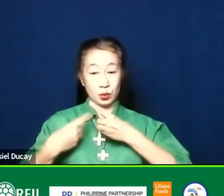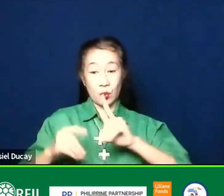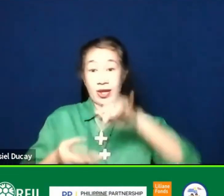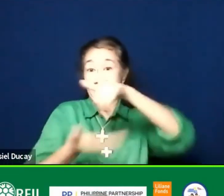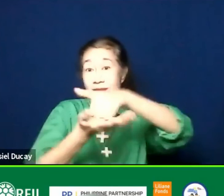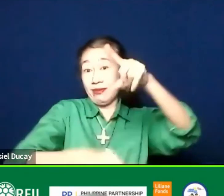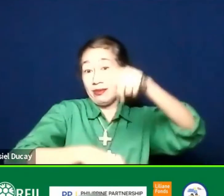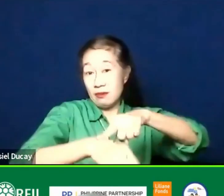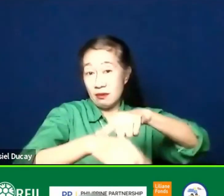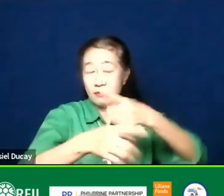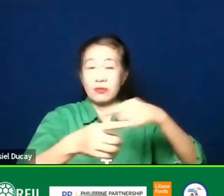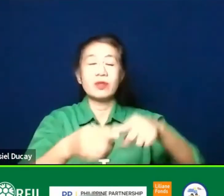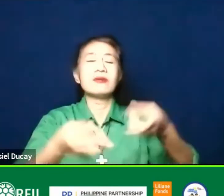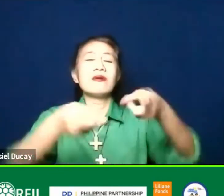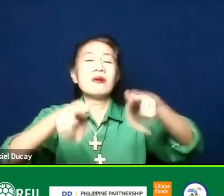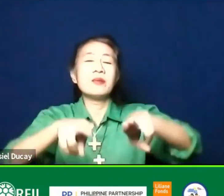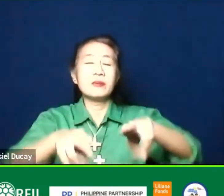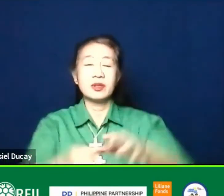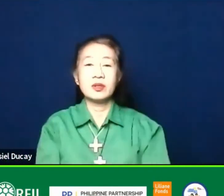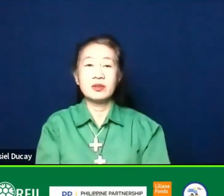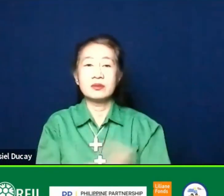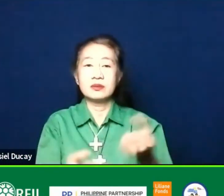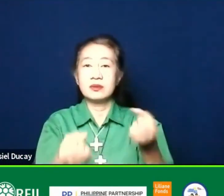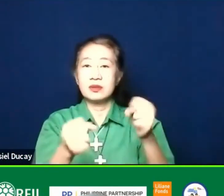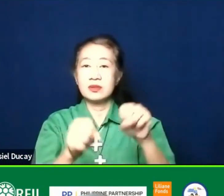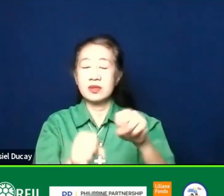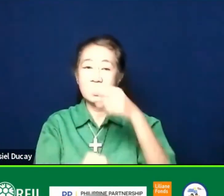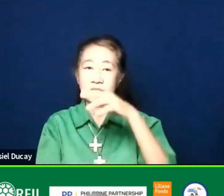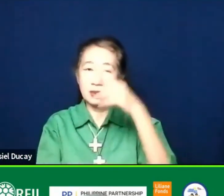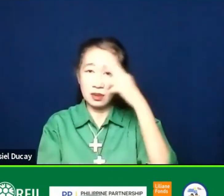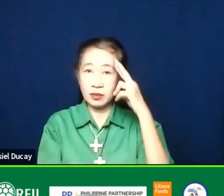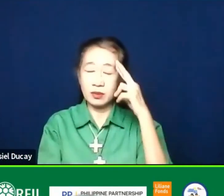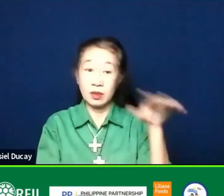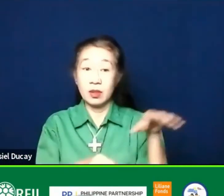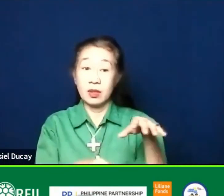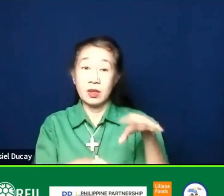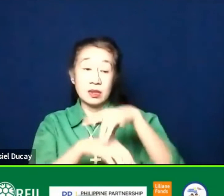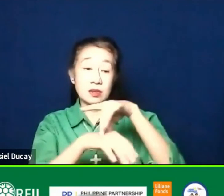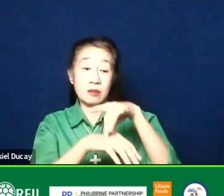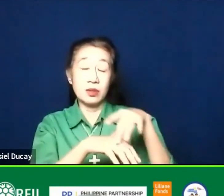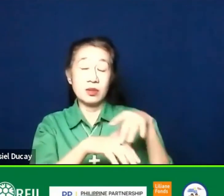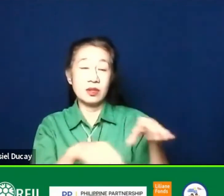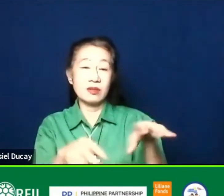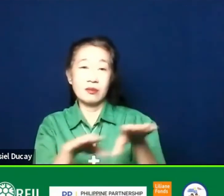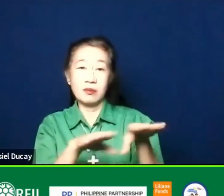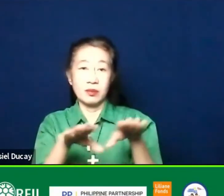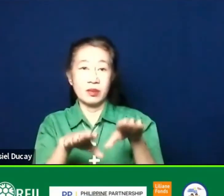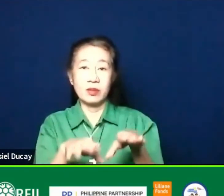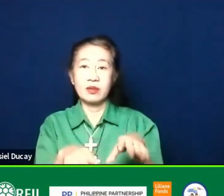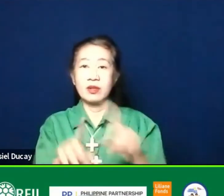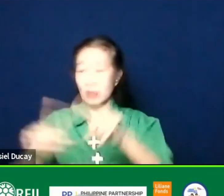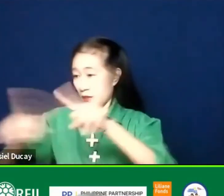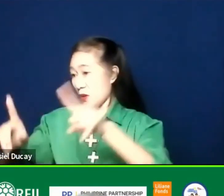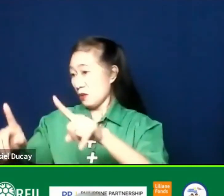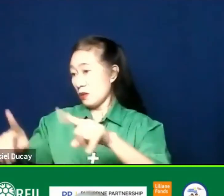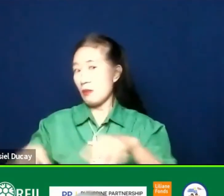nandiyan. Yung sitwasyon ni Sir Ranil na halimbawa ngayon ay lumilindol, iba yung sitwasyon niyo Ma'am Gingy at ni Ma'am Rochelle